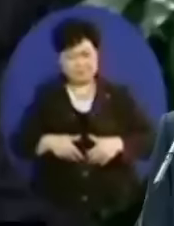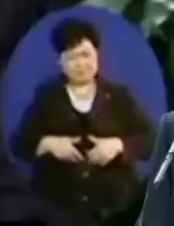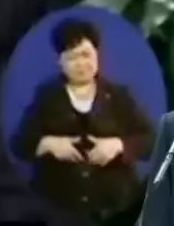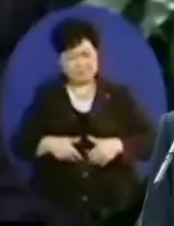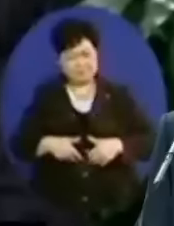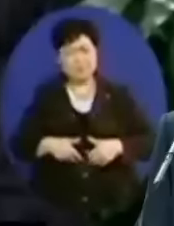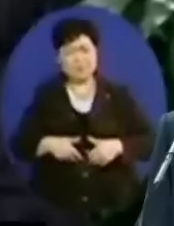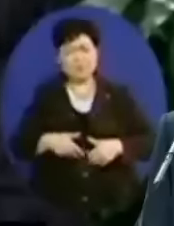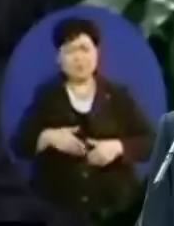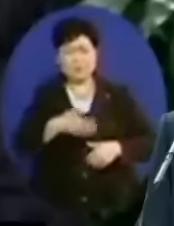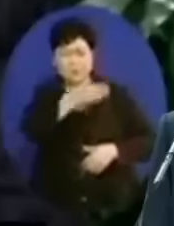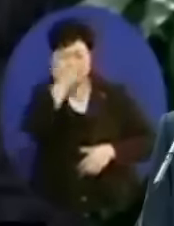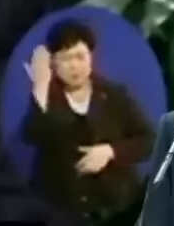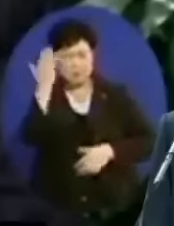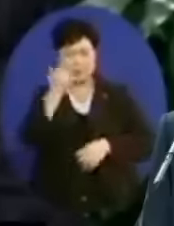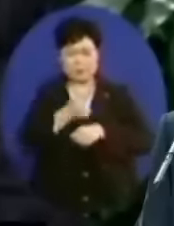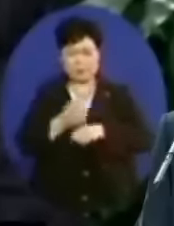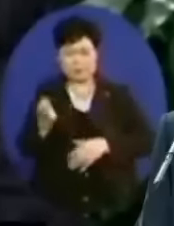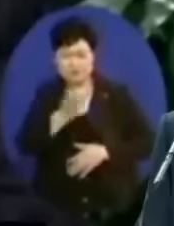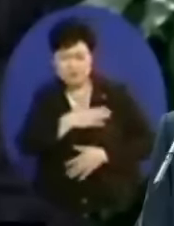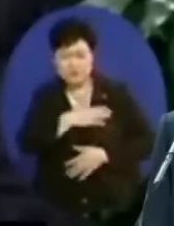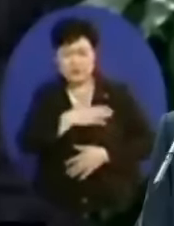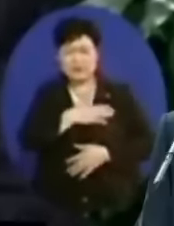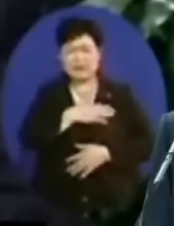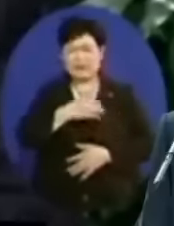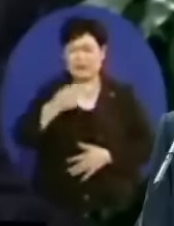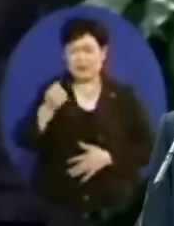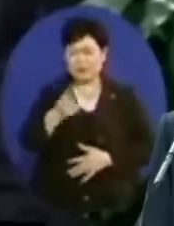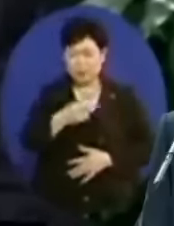된다, 부자여야 된다,